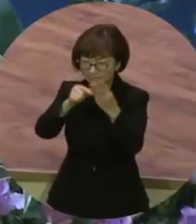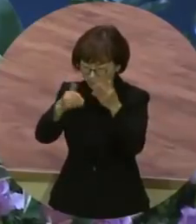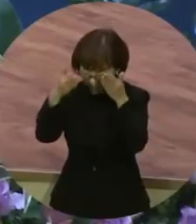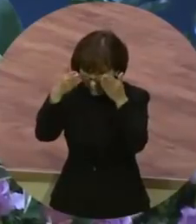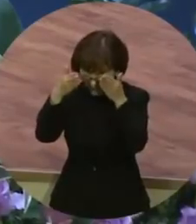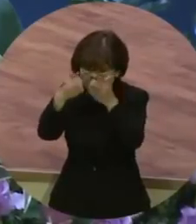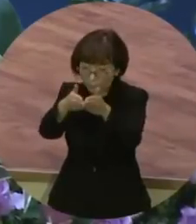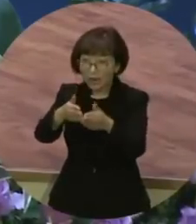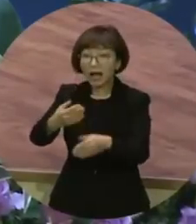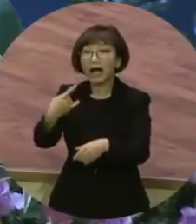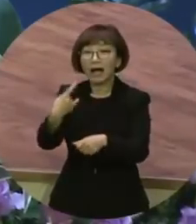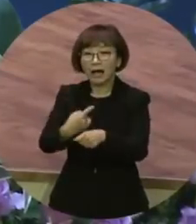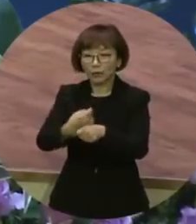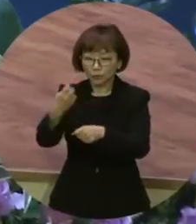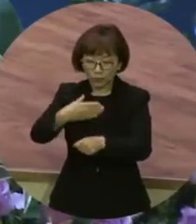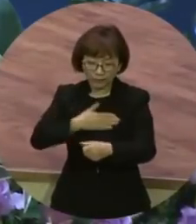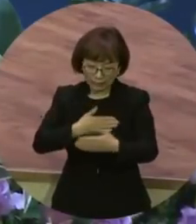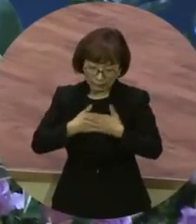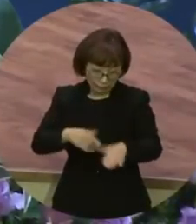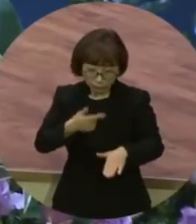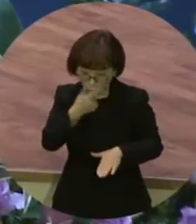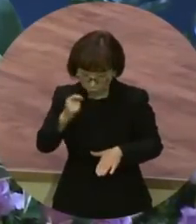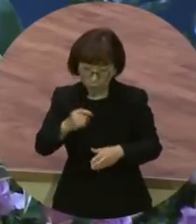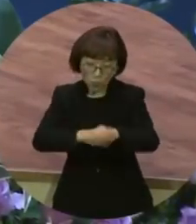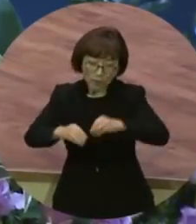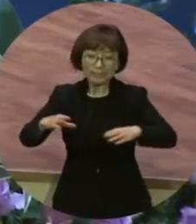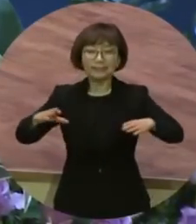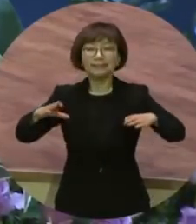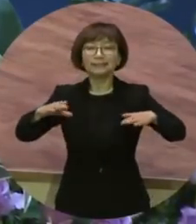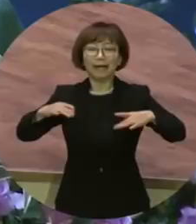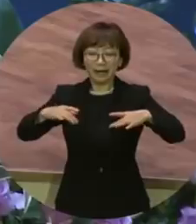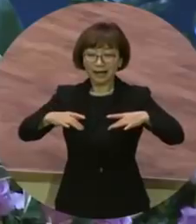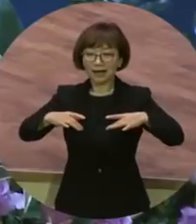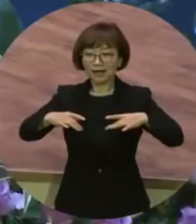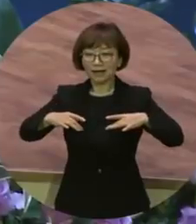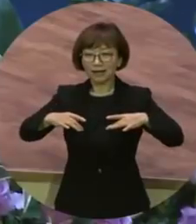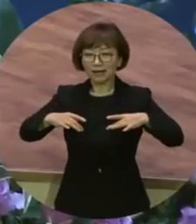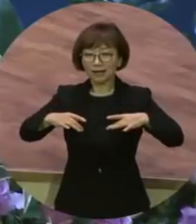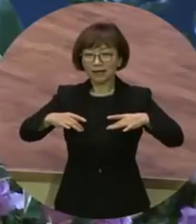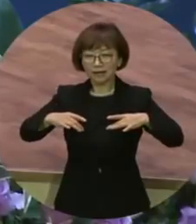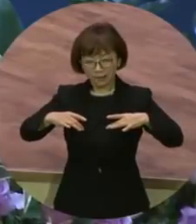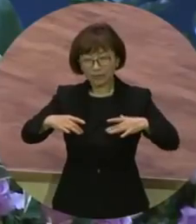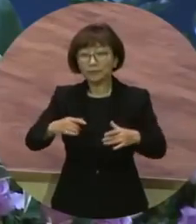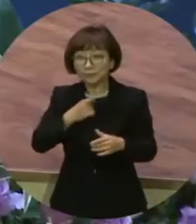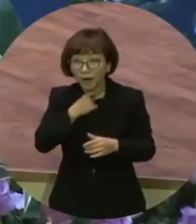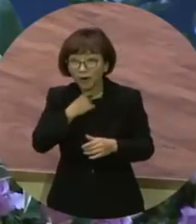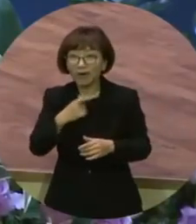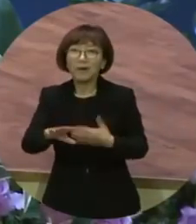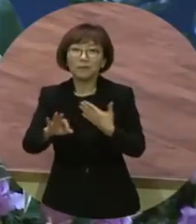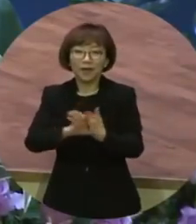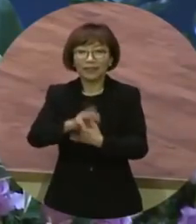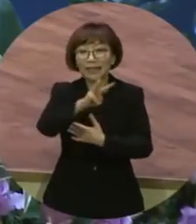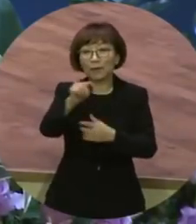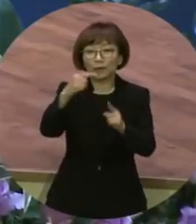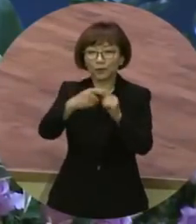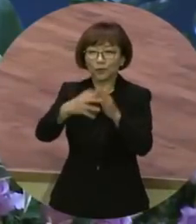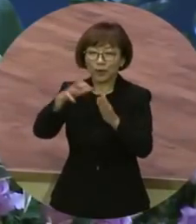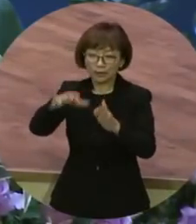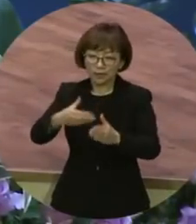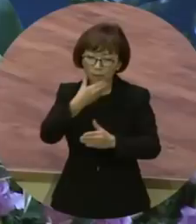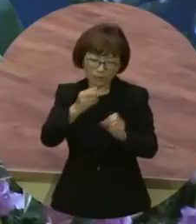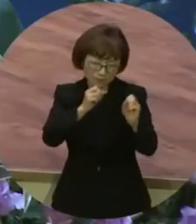붙잡게 되기 때문에 약한 걸 자랑할 수 있는 후대를 우리가 남기고 세울 수 있다면 우리 예원교회를 통해서 이 복음운동은 계속될 줄